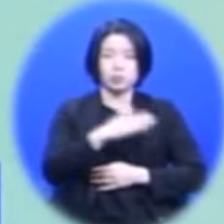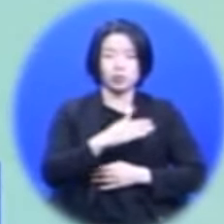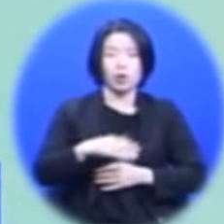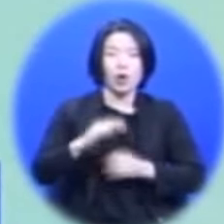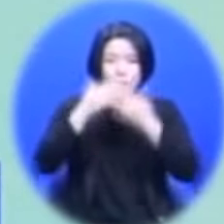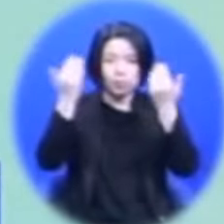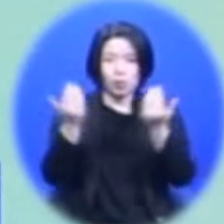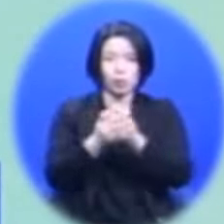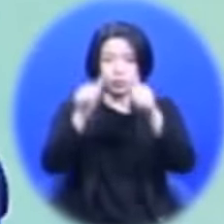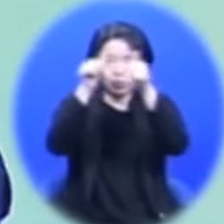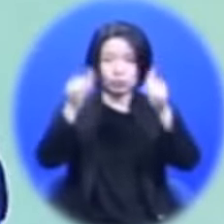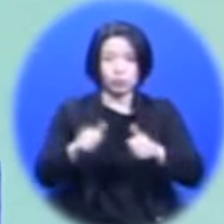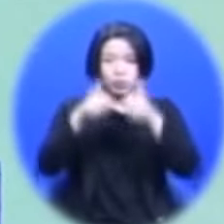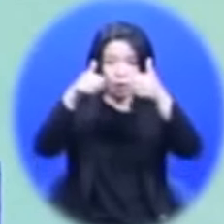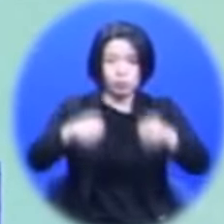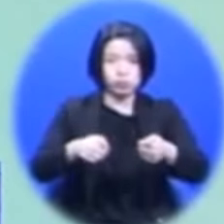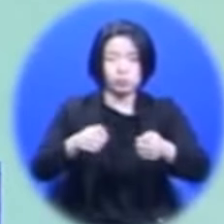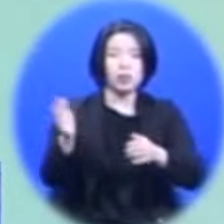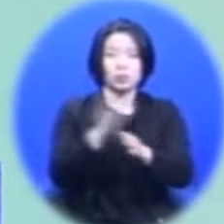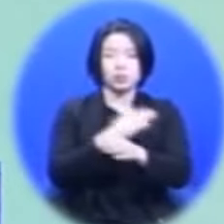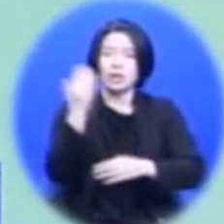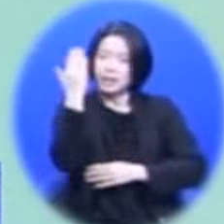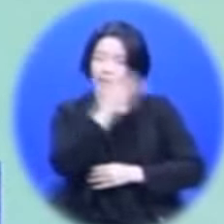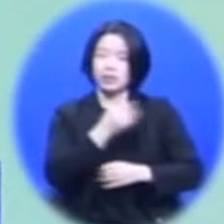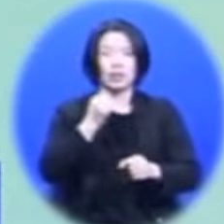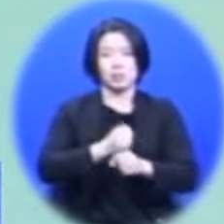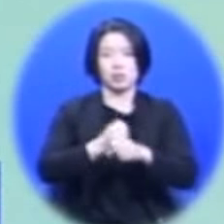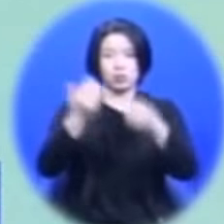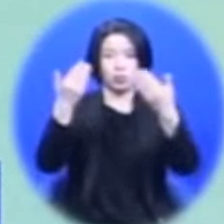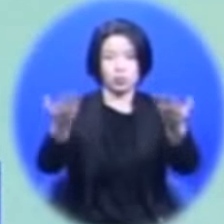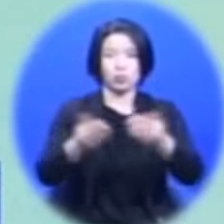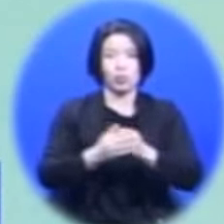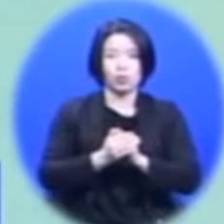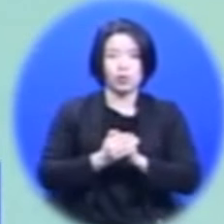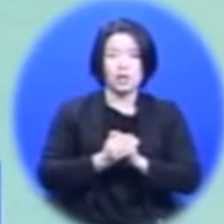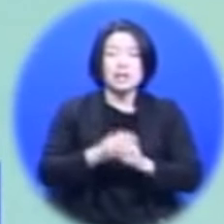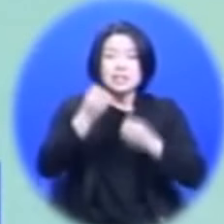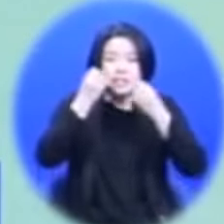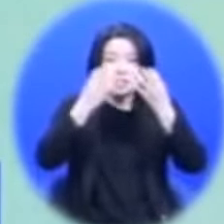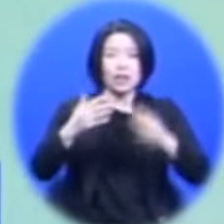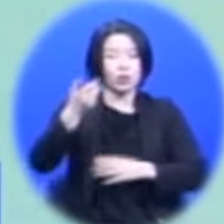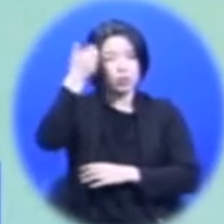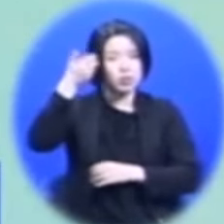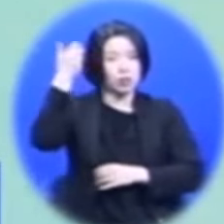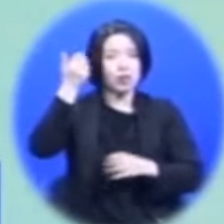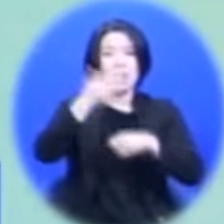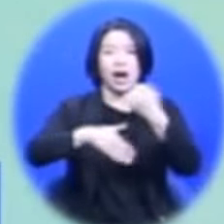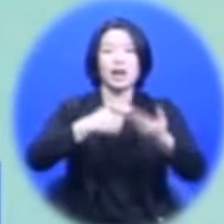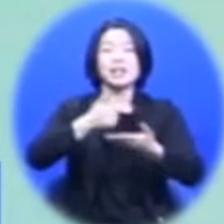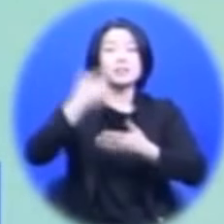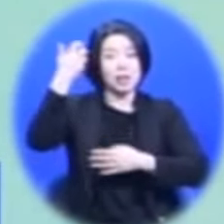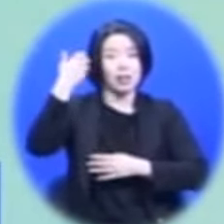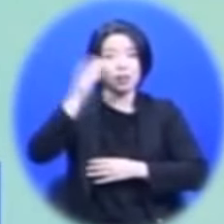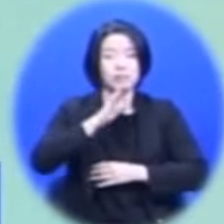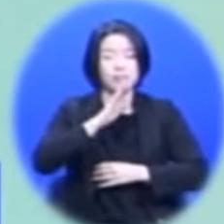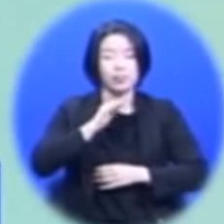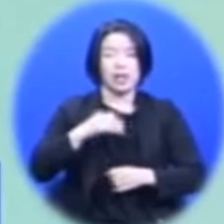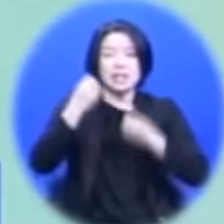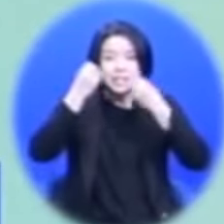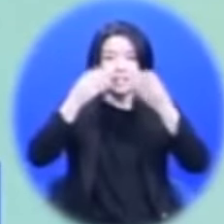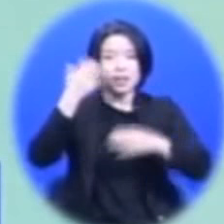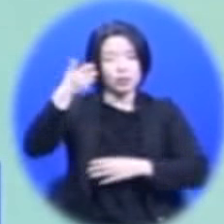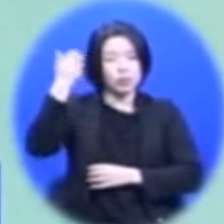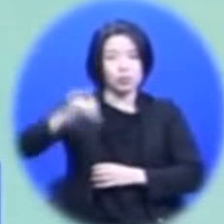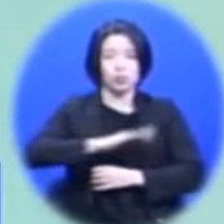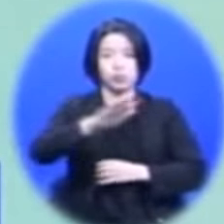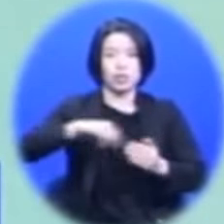우상 숭배에서 정결하게 할 것이며 새로운 영, 하나님의 영이죠. 새로운 영으로 우리